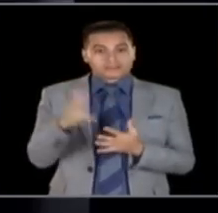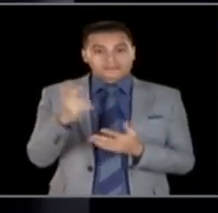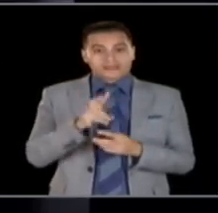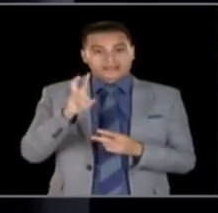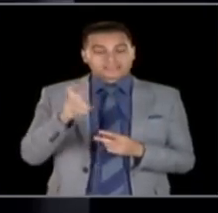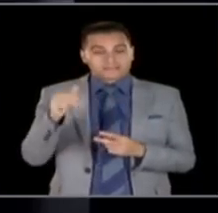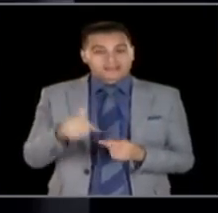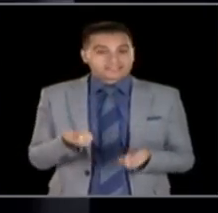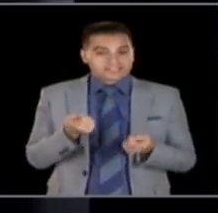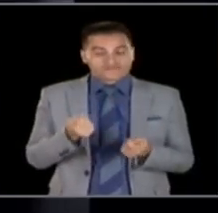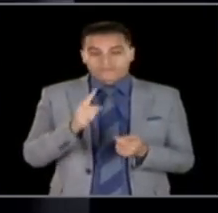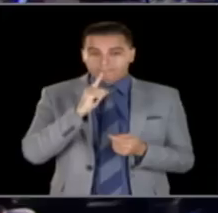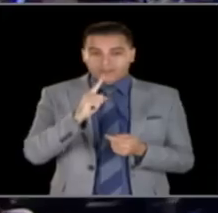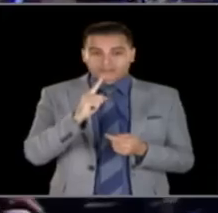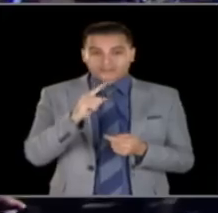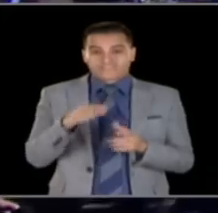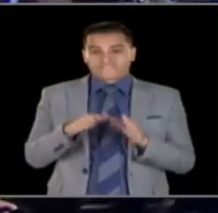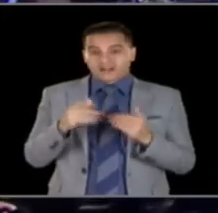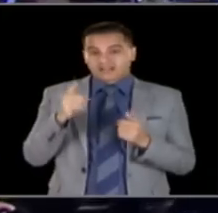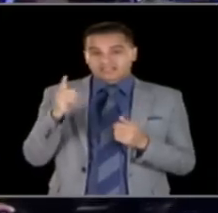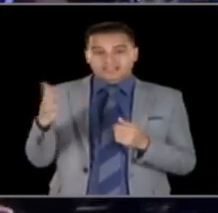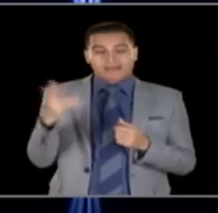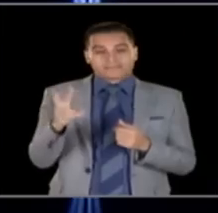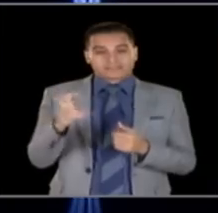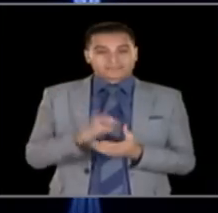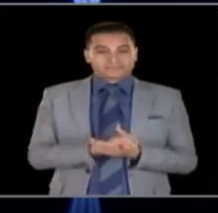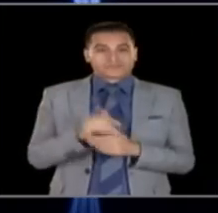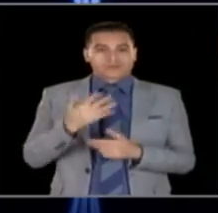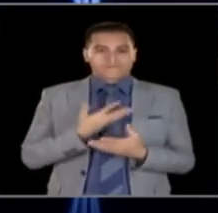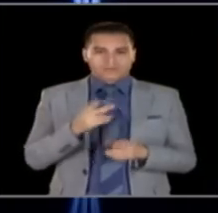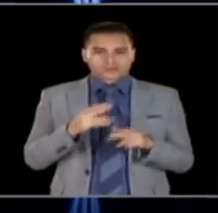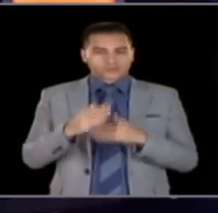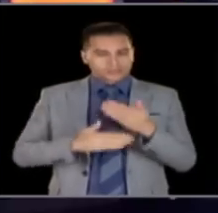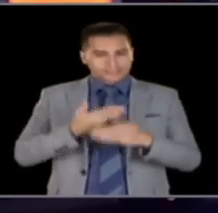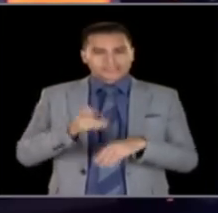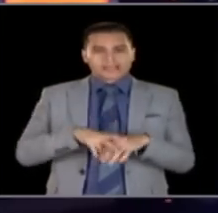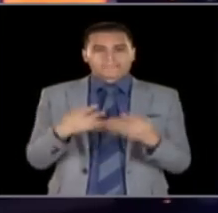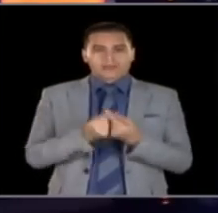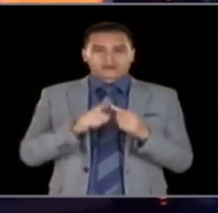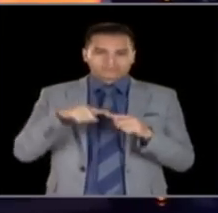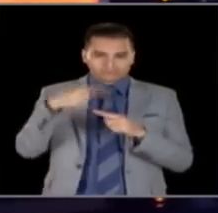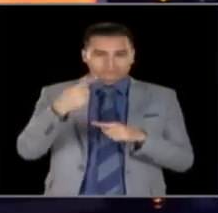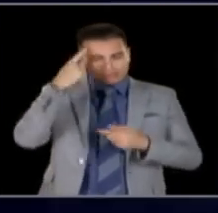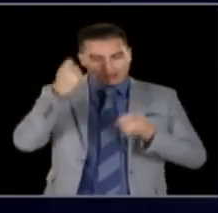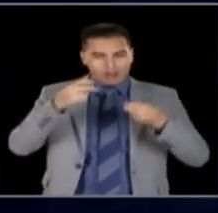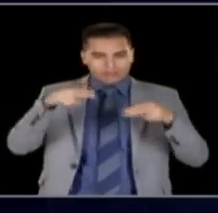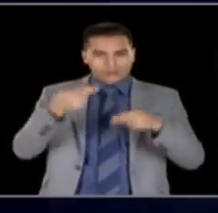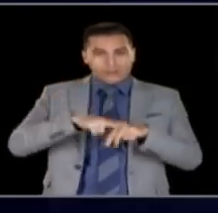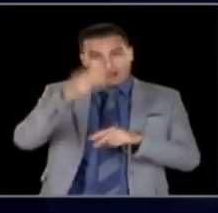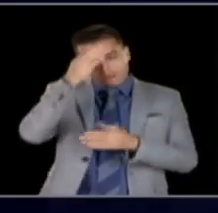3 7 مفيش نقاط، فايترز 70. هنخرج فاصل وهنرجع مرة تانية مع فقرة تحت